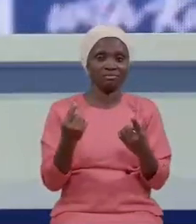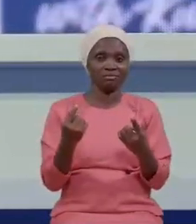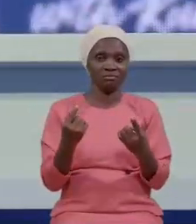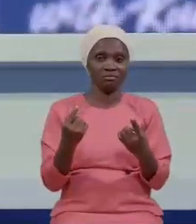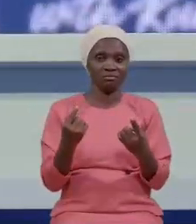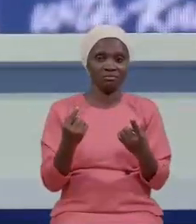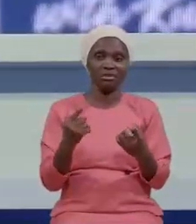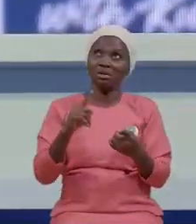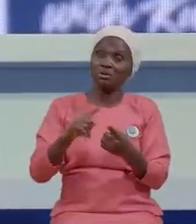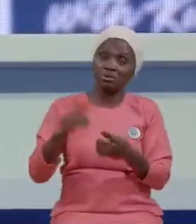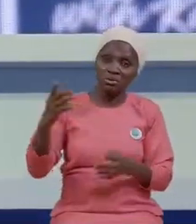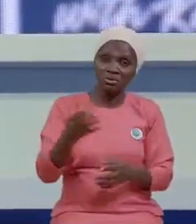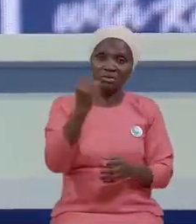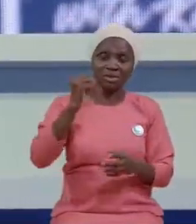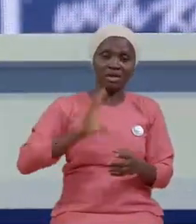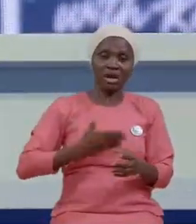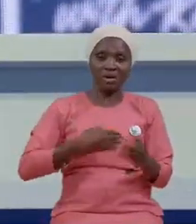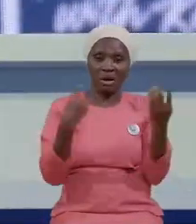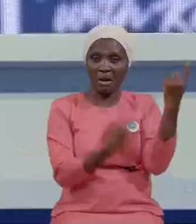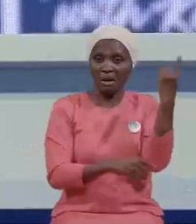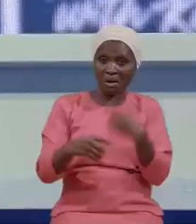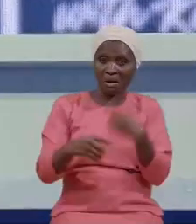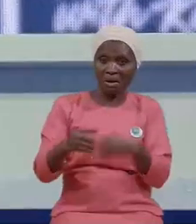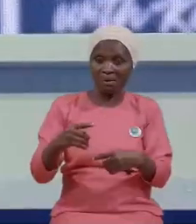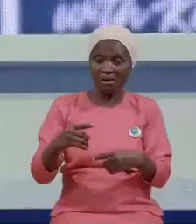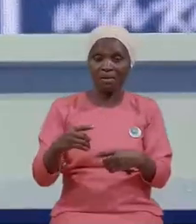Ôter notre châtiment.